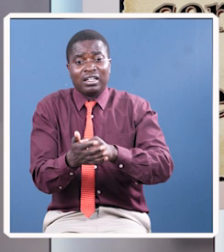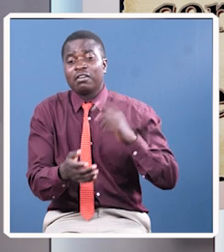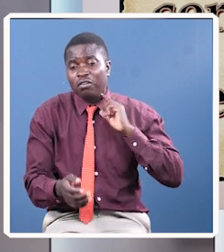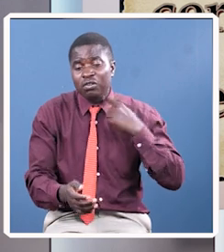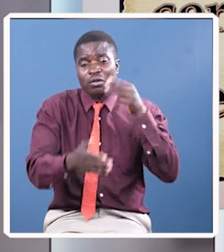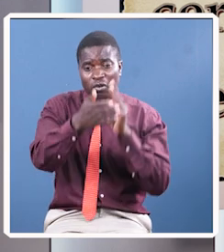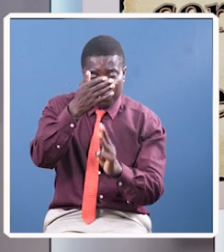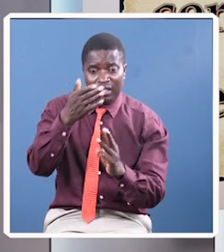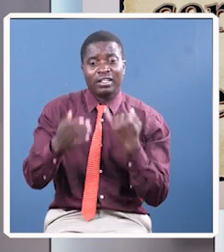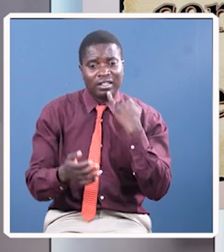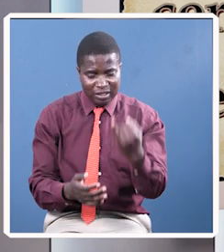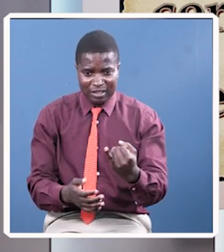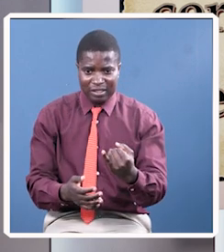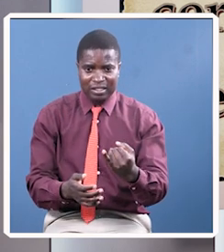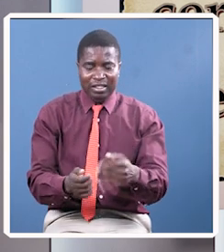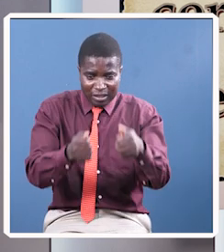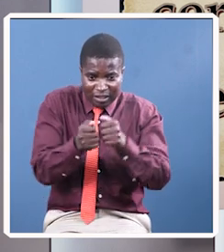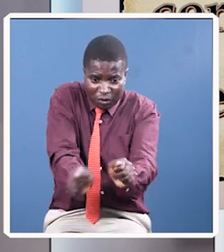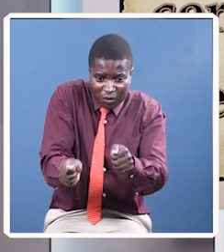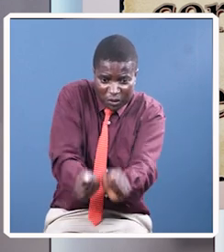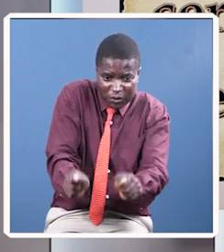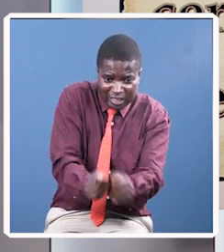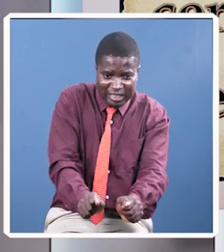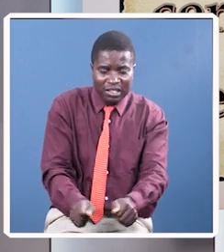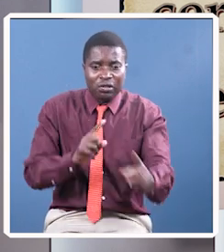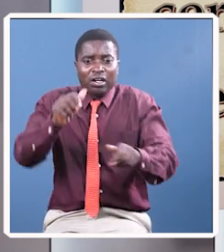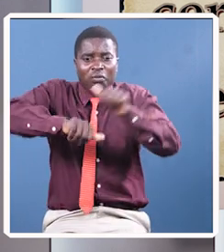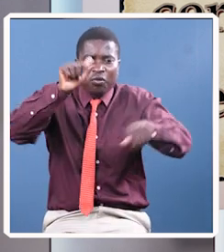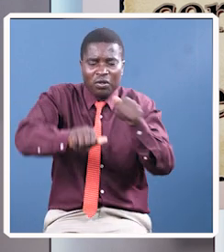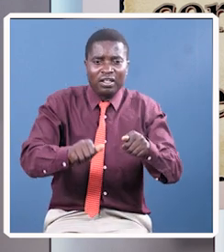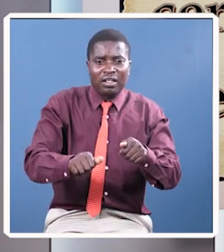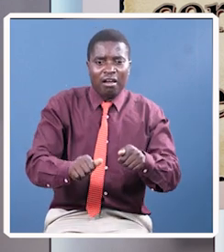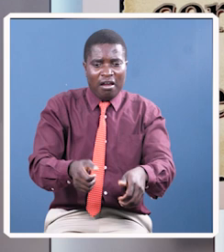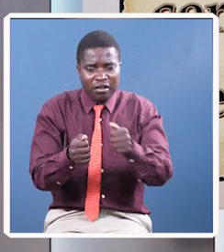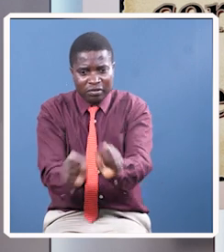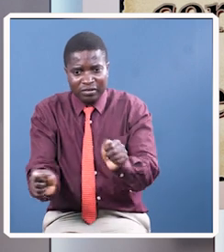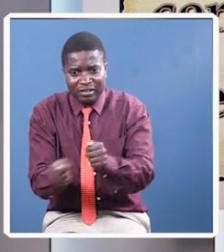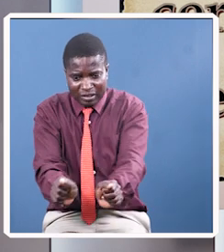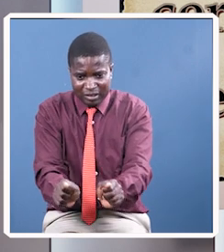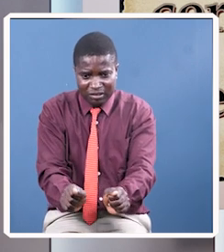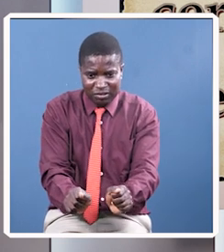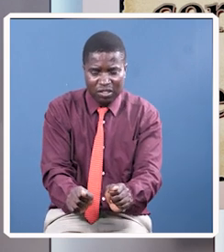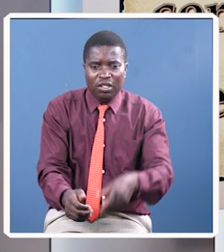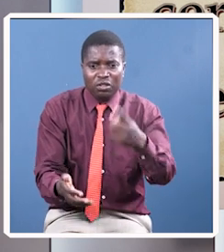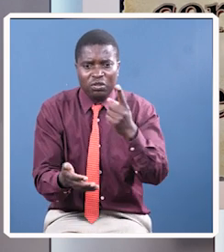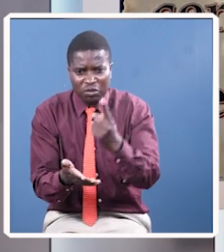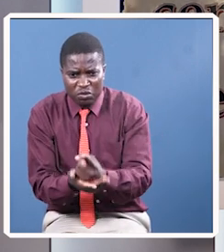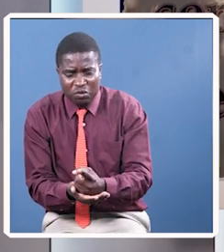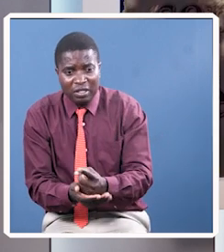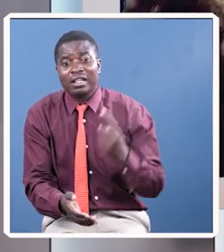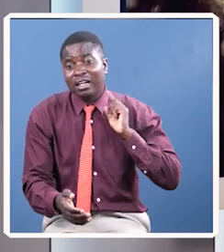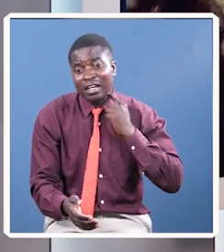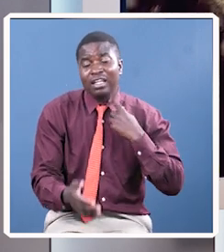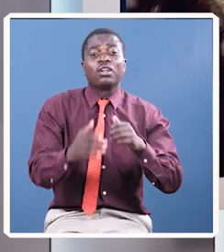kuti pane nganga iri ipapo aiva muprofita wenhema. Saka chinonzi muprofita wenhema inwanga yakuita